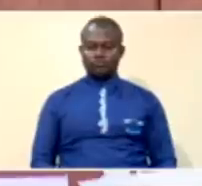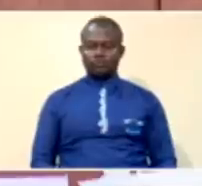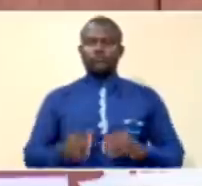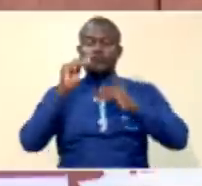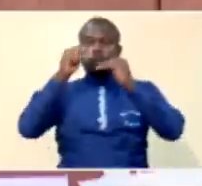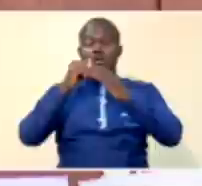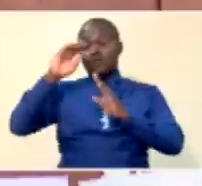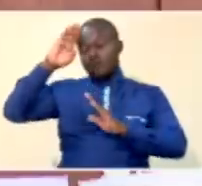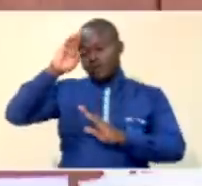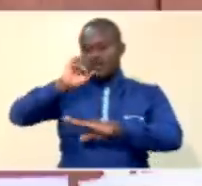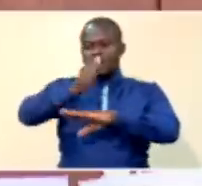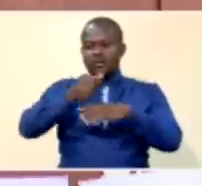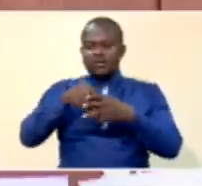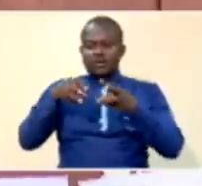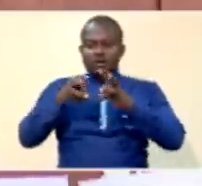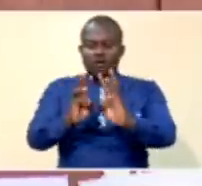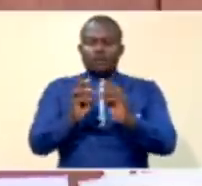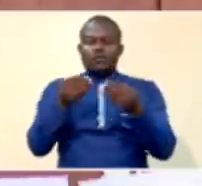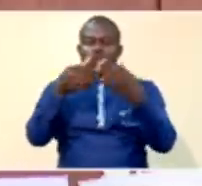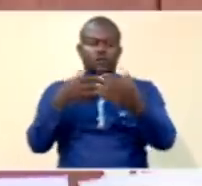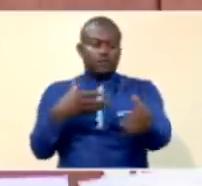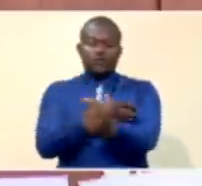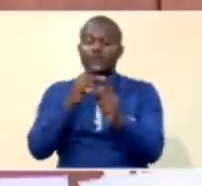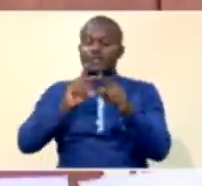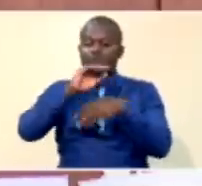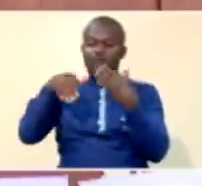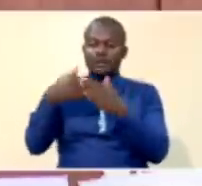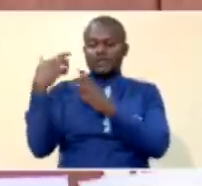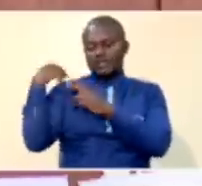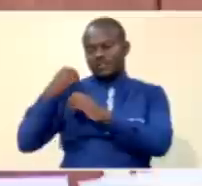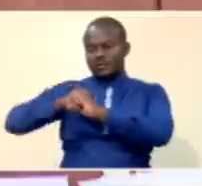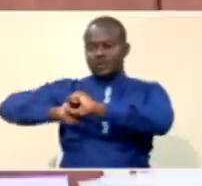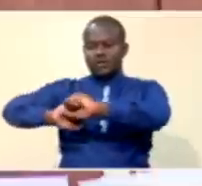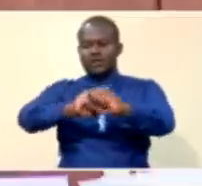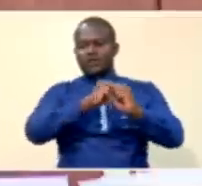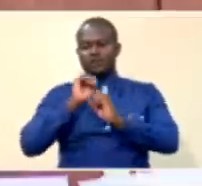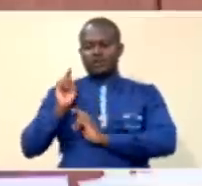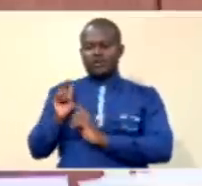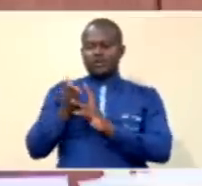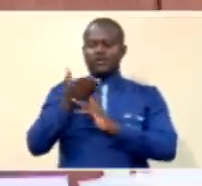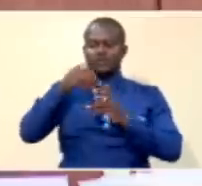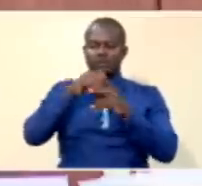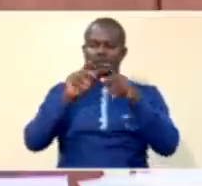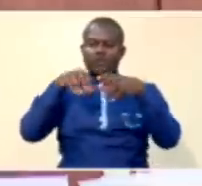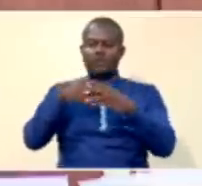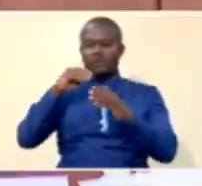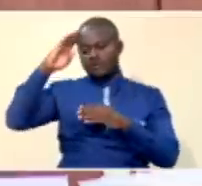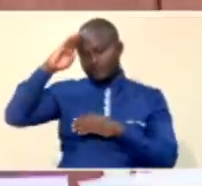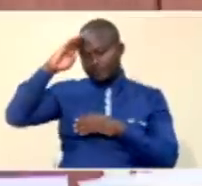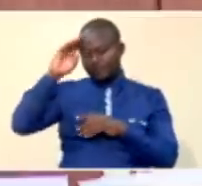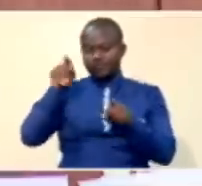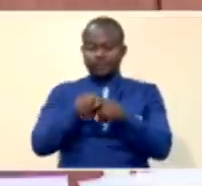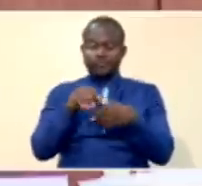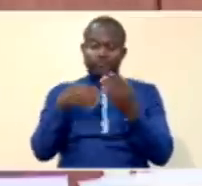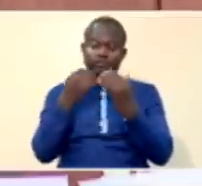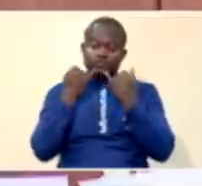urwego rwa polisi rwashyizeho uburyo bwo kugushobozi buri wese inshingano zo kurinda umutekano binyuze muri community policing nkuko